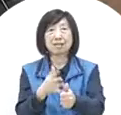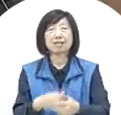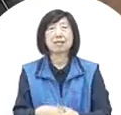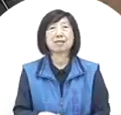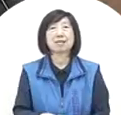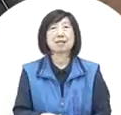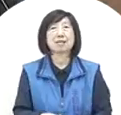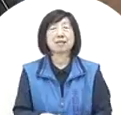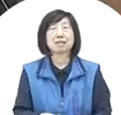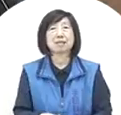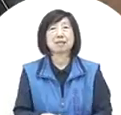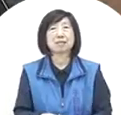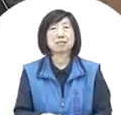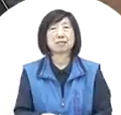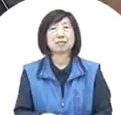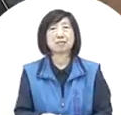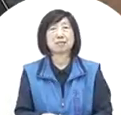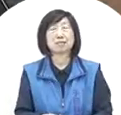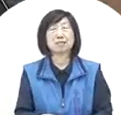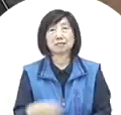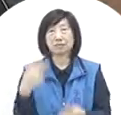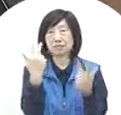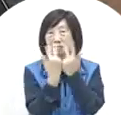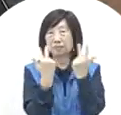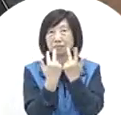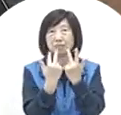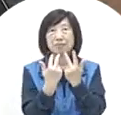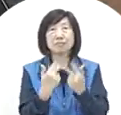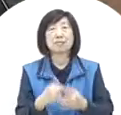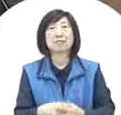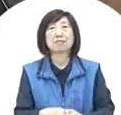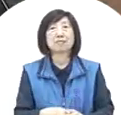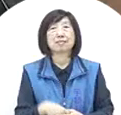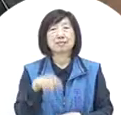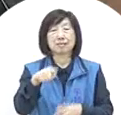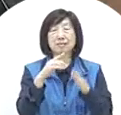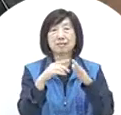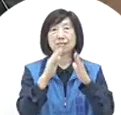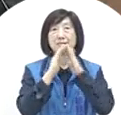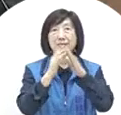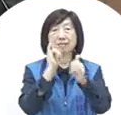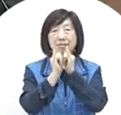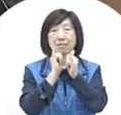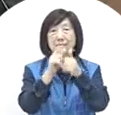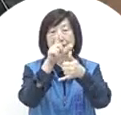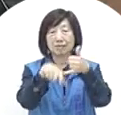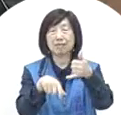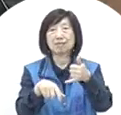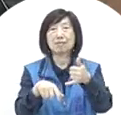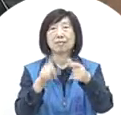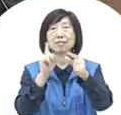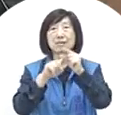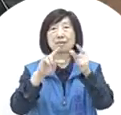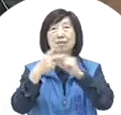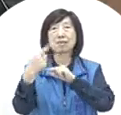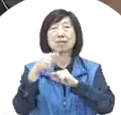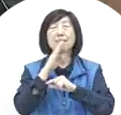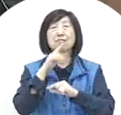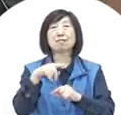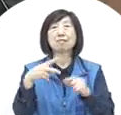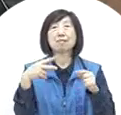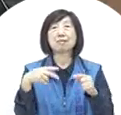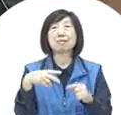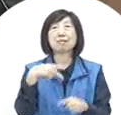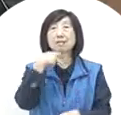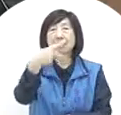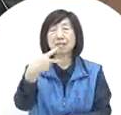案。新北市这个市民，在中和的小男童2岁的恩